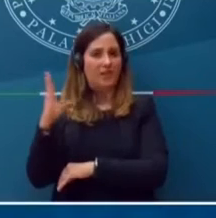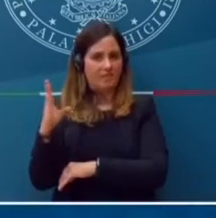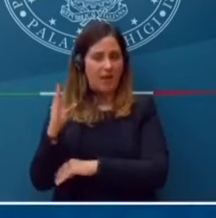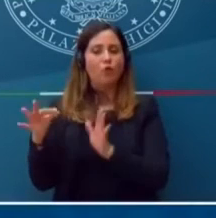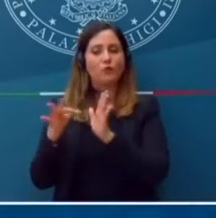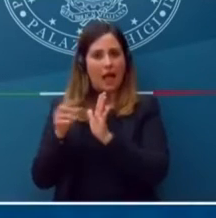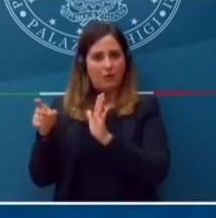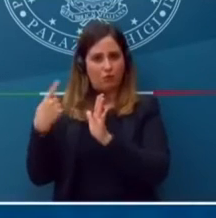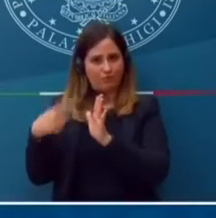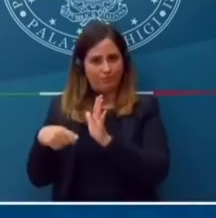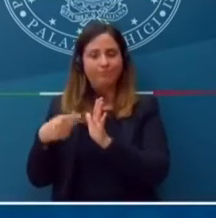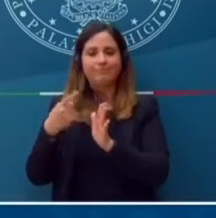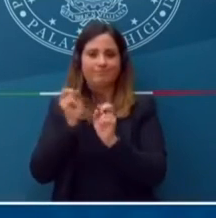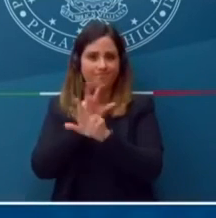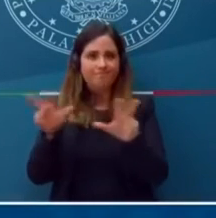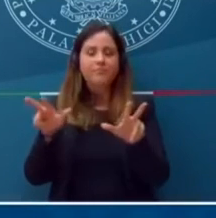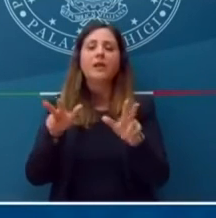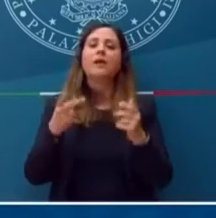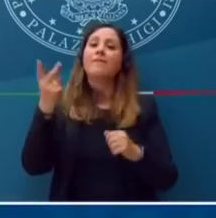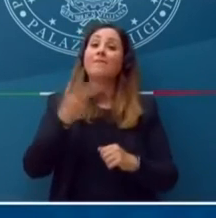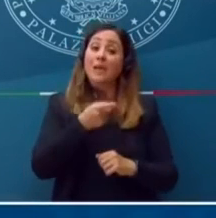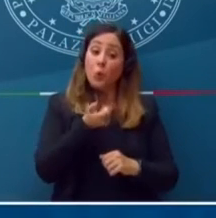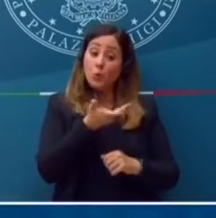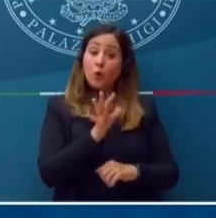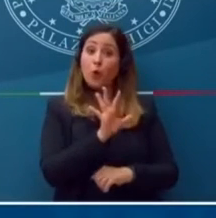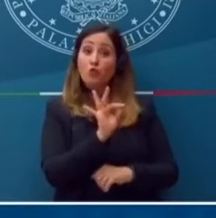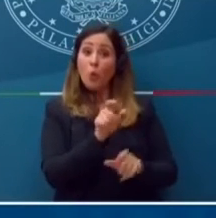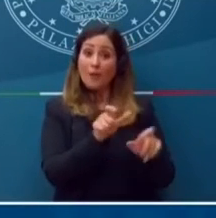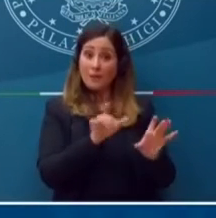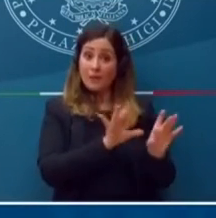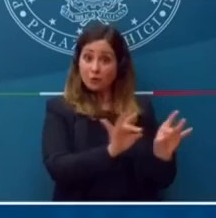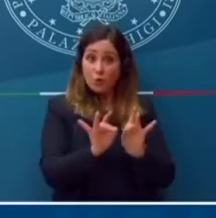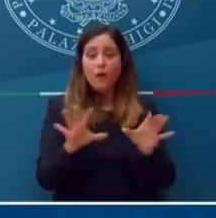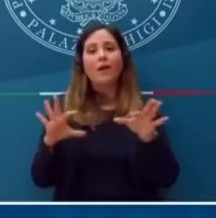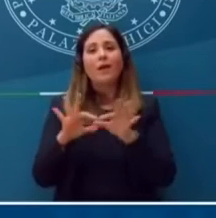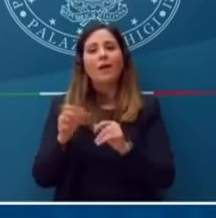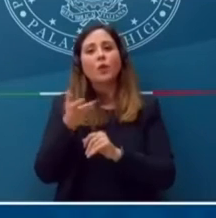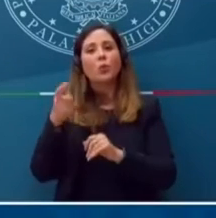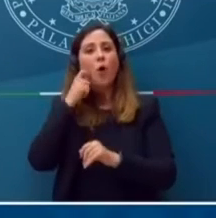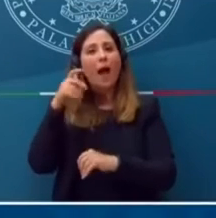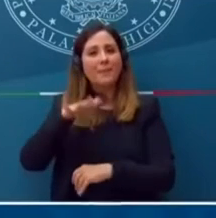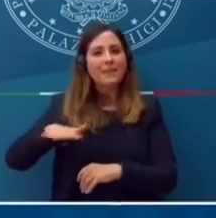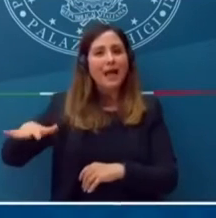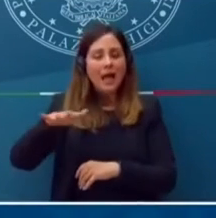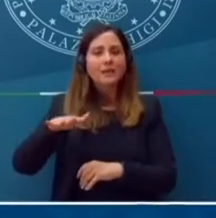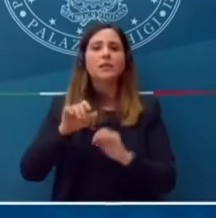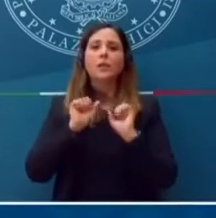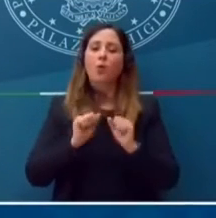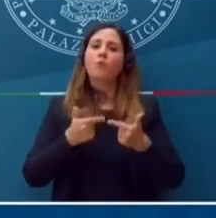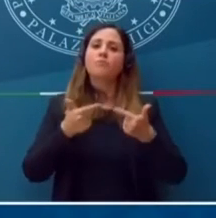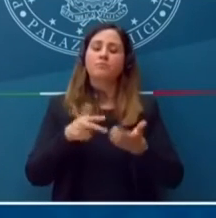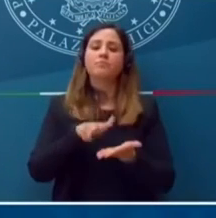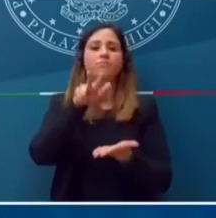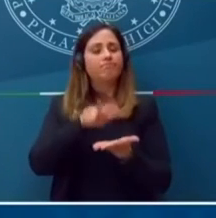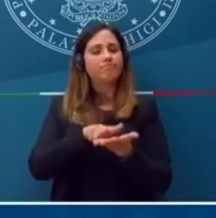valore sostanzialmente si riesce a garantire una politica di tracciamento, quindi